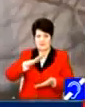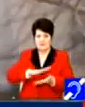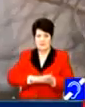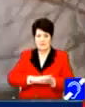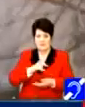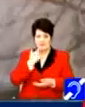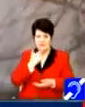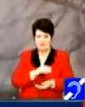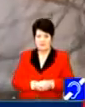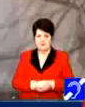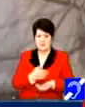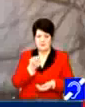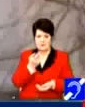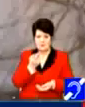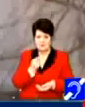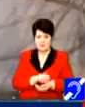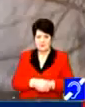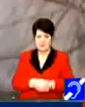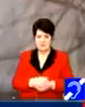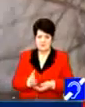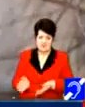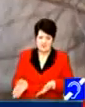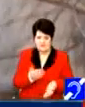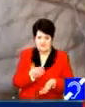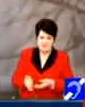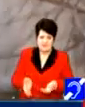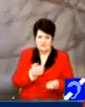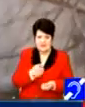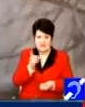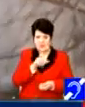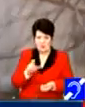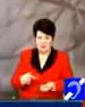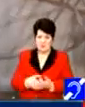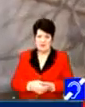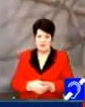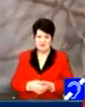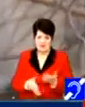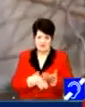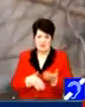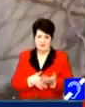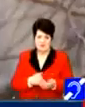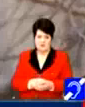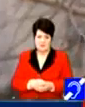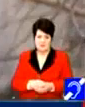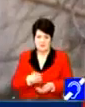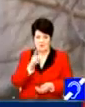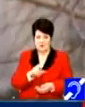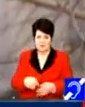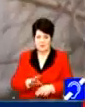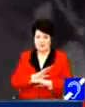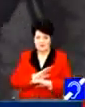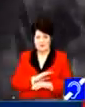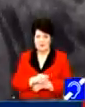Am reușit să dăm puțin planșele la o parte și am scos din oamenii care au fost decedați deja